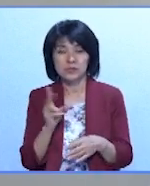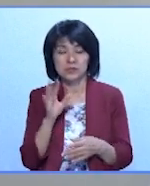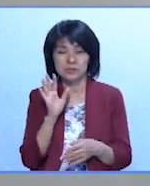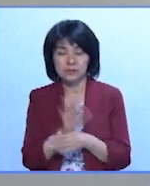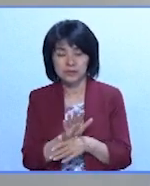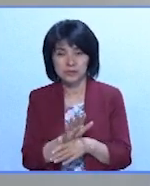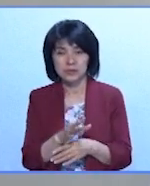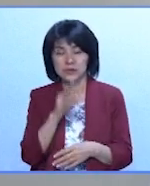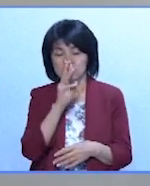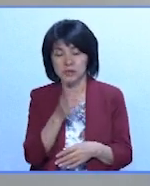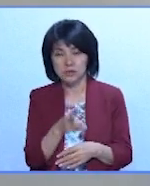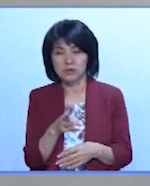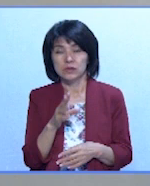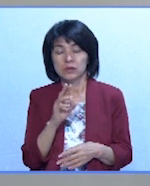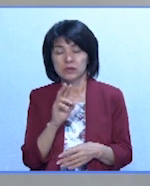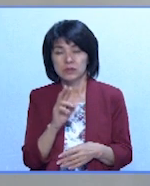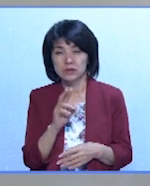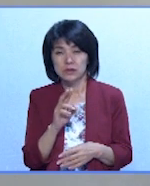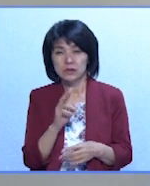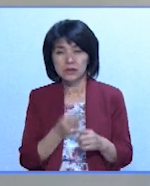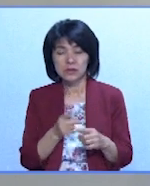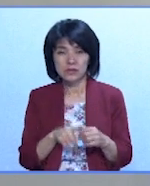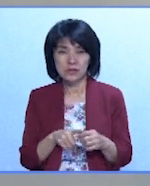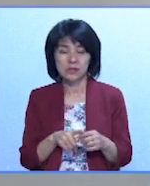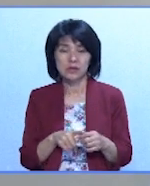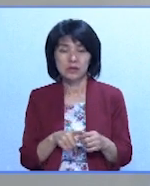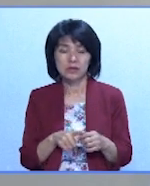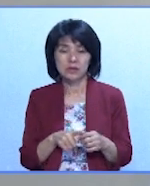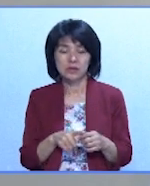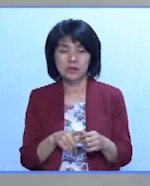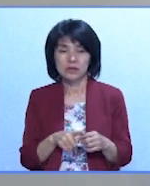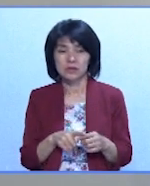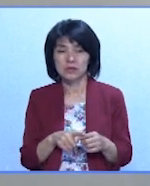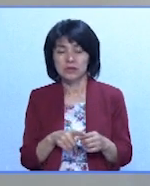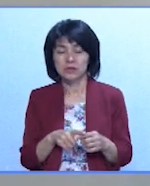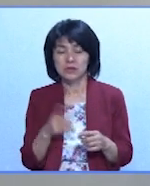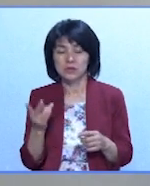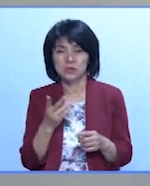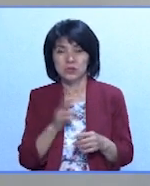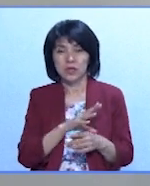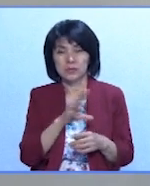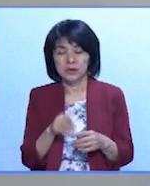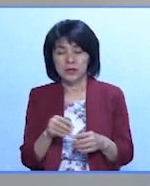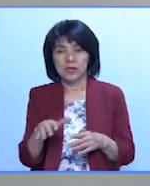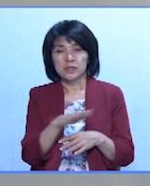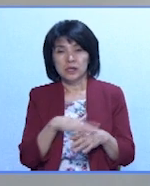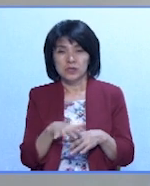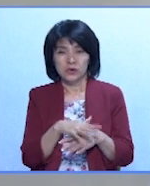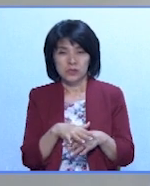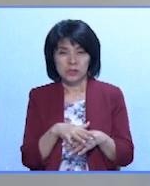3 жылдық жол картасы жасалуда. Бұл халықтың қамтамасыз ету жағдайына байланысты